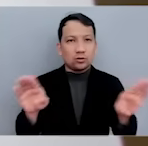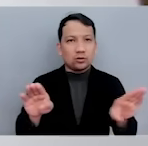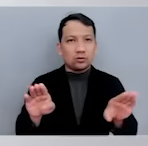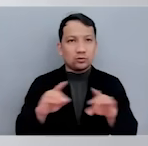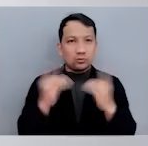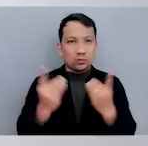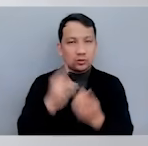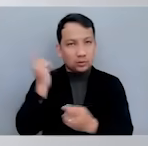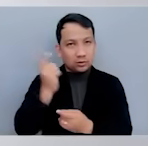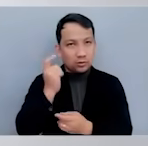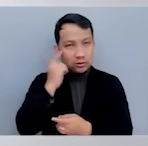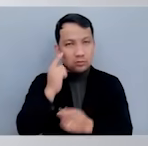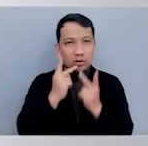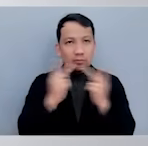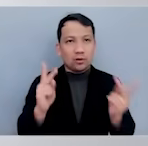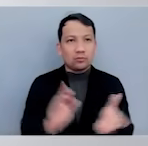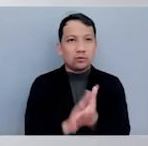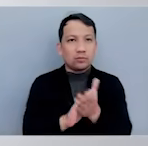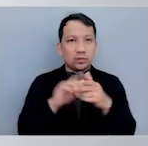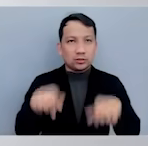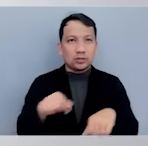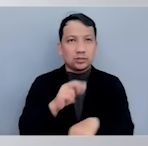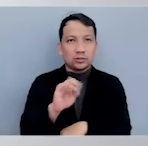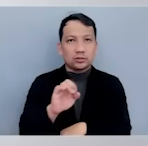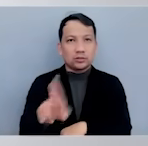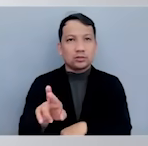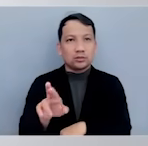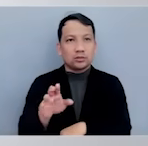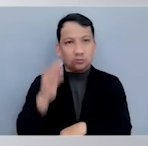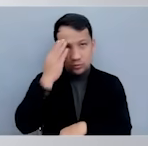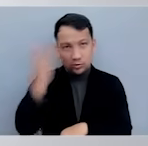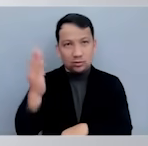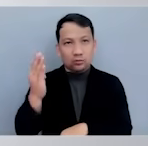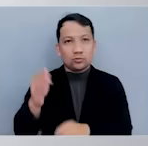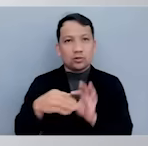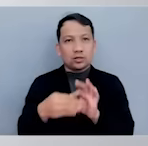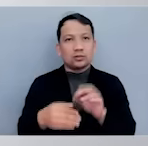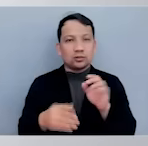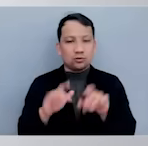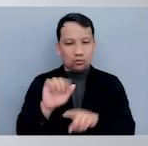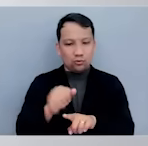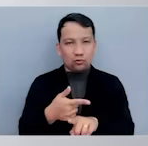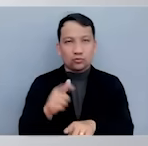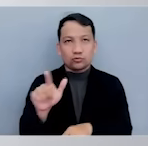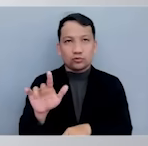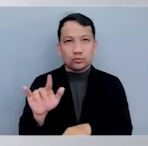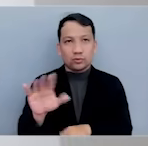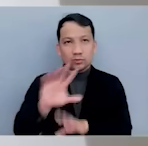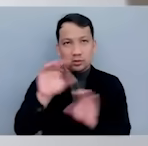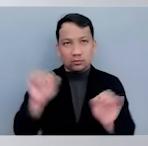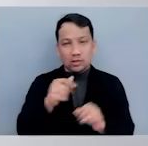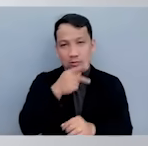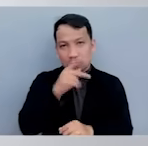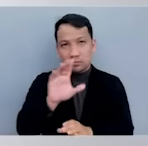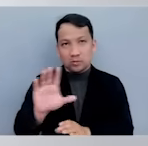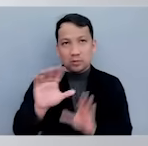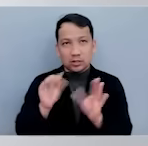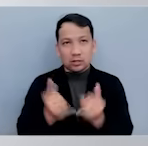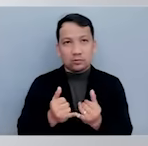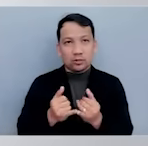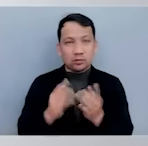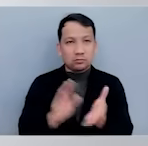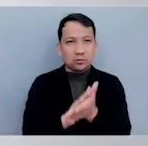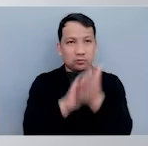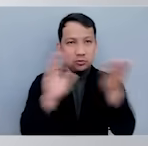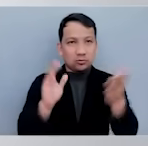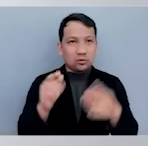at public schools sa Metro Manila at Bulacan sa August 25. Desisyon na raw ng mga pribadong kumpanya at paaralan kung magkakansela